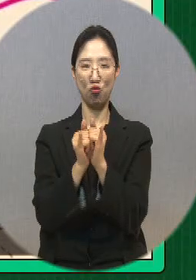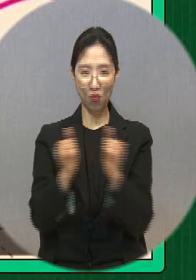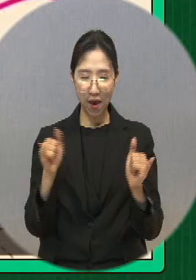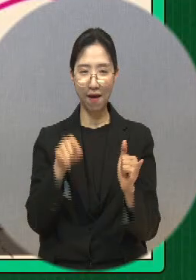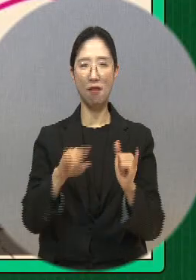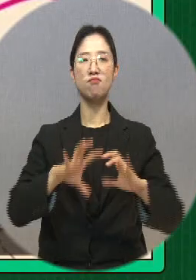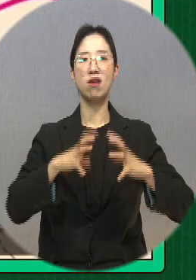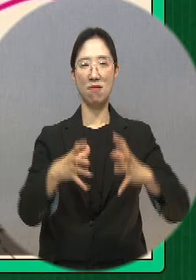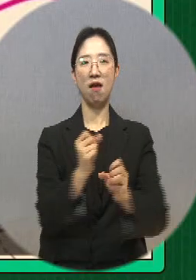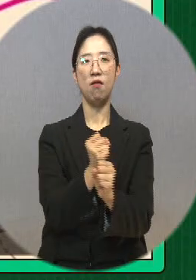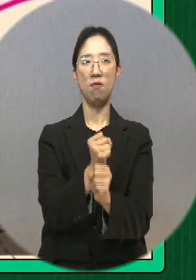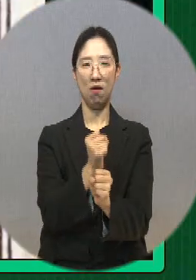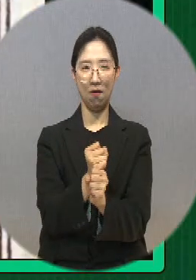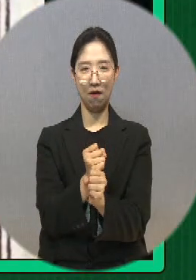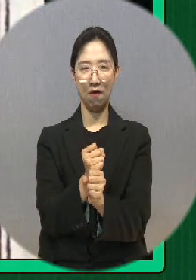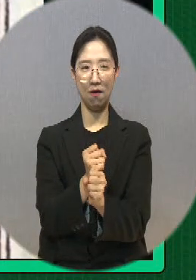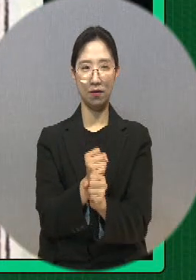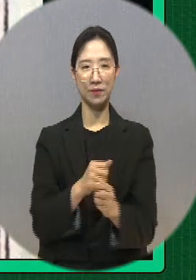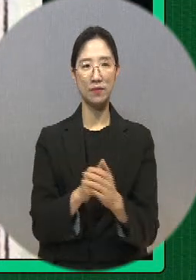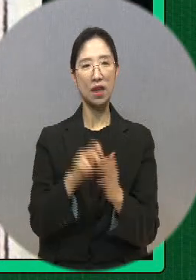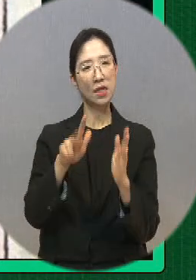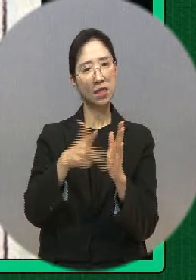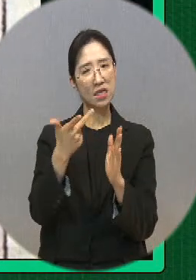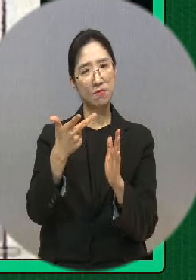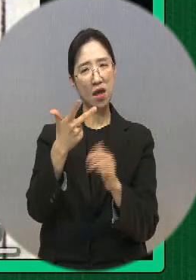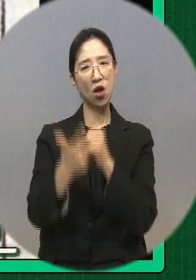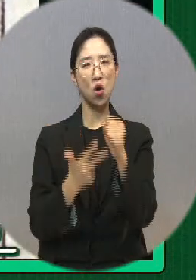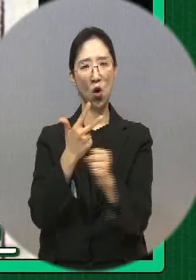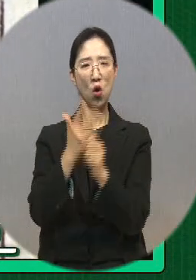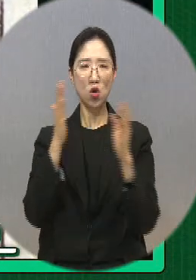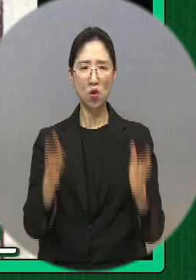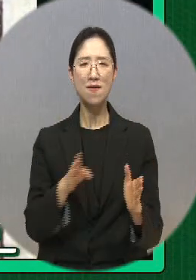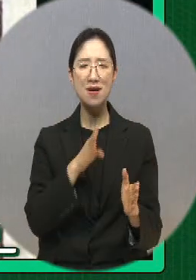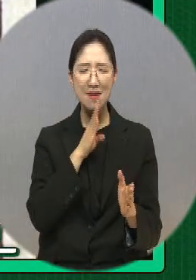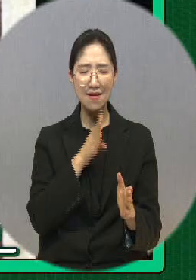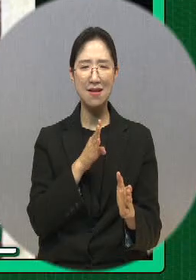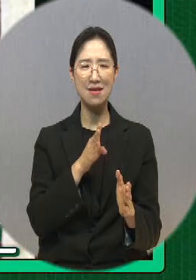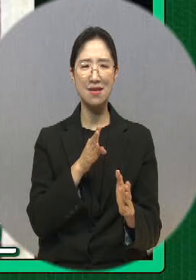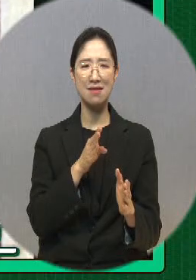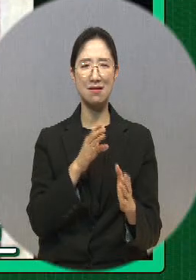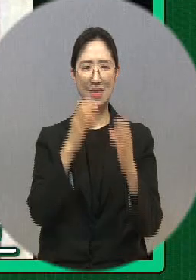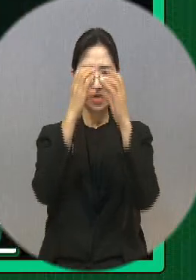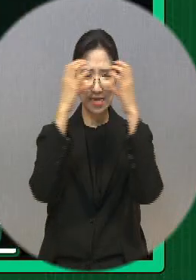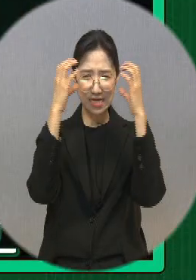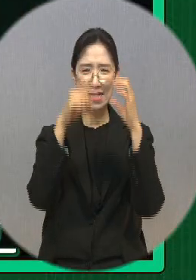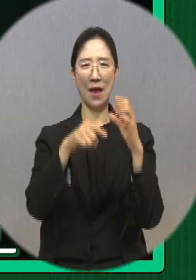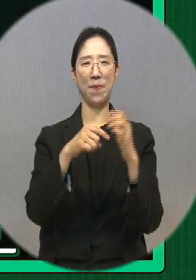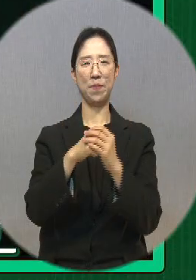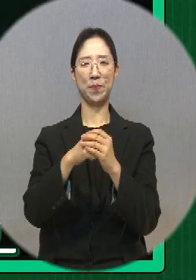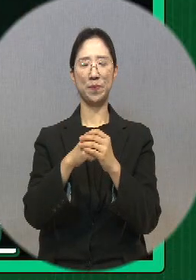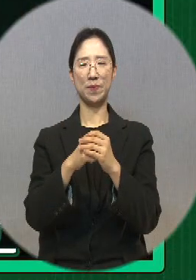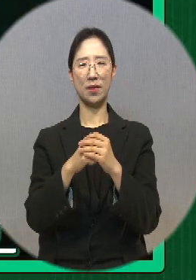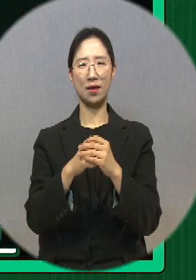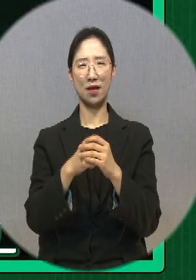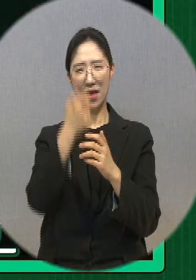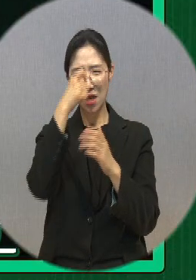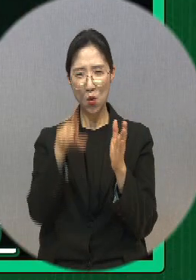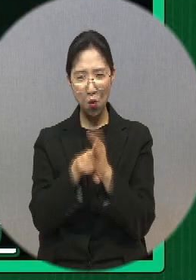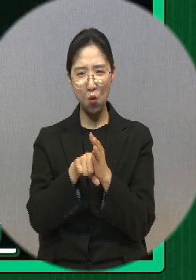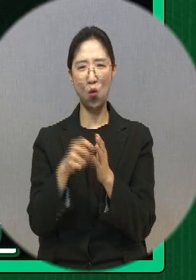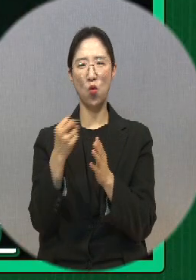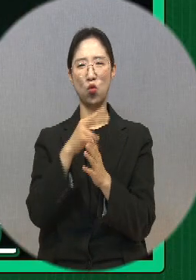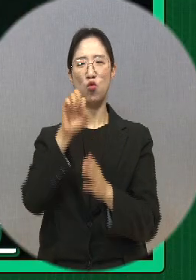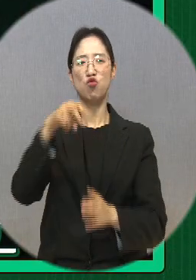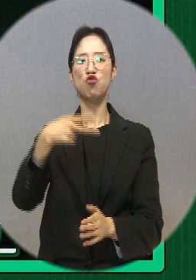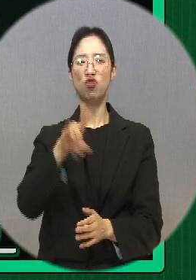그 세상이 구현이 되는데 700여 년 동안 진짜 이슬람 세력, 기독교 세력, 특히 유대교 세력, 요즘